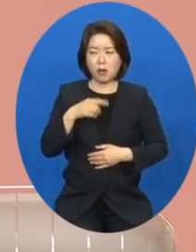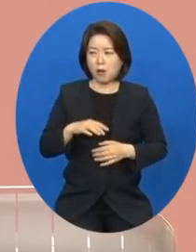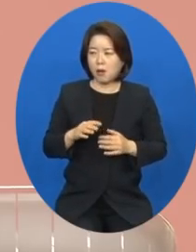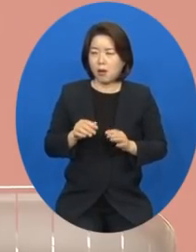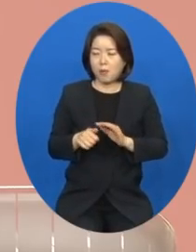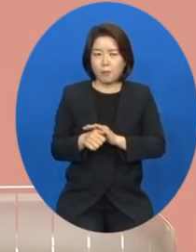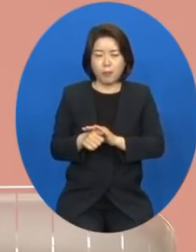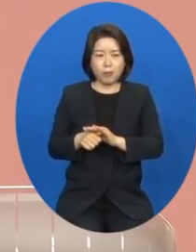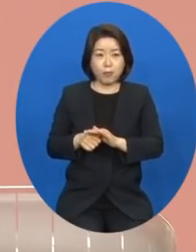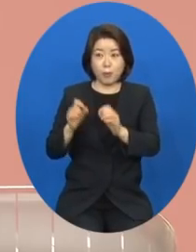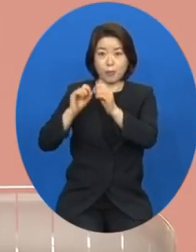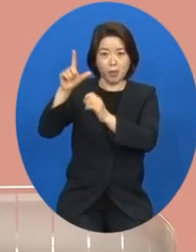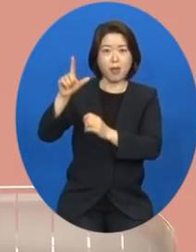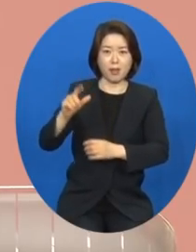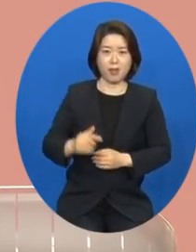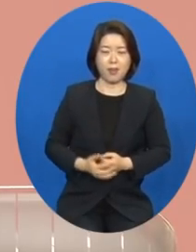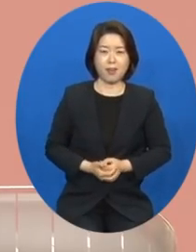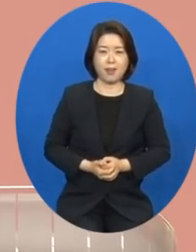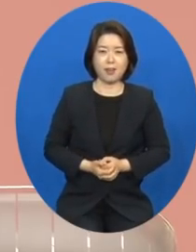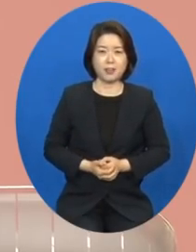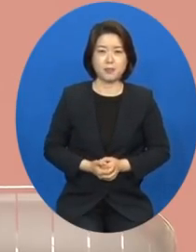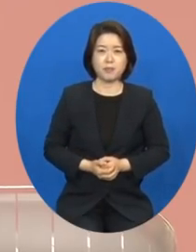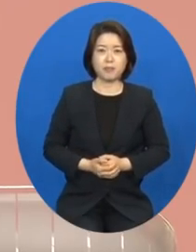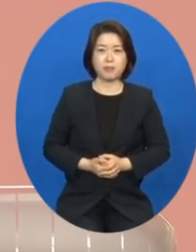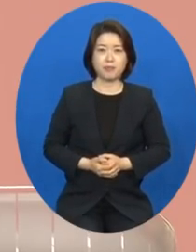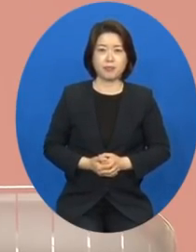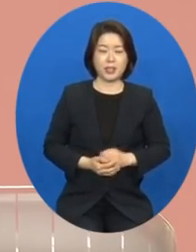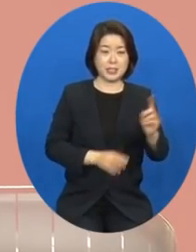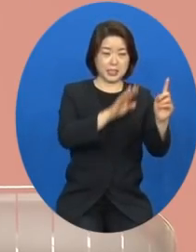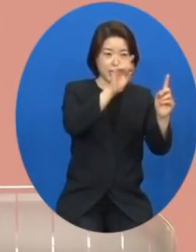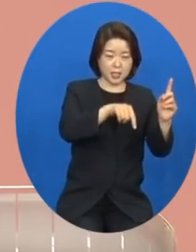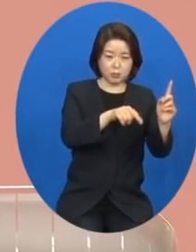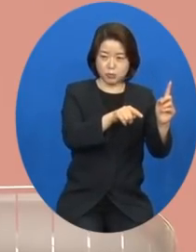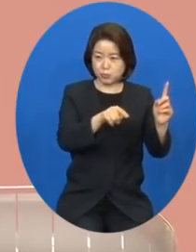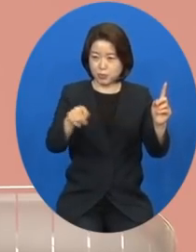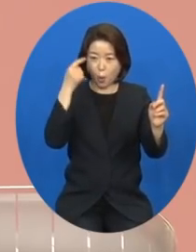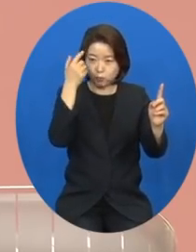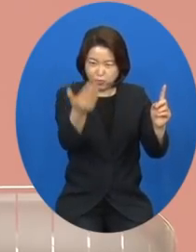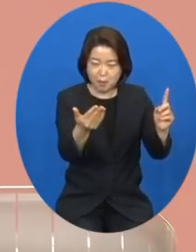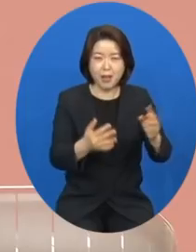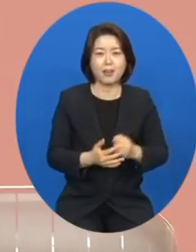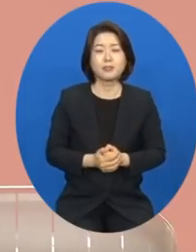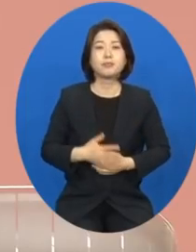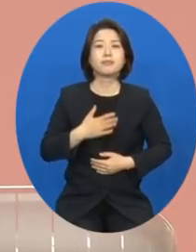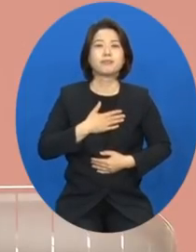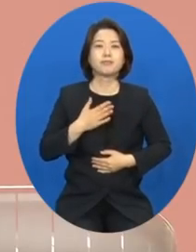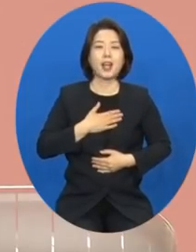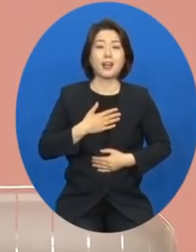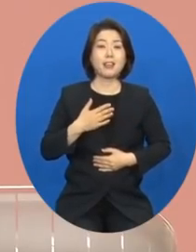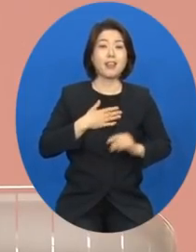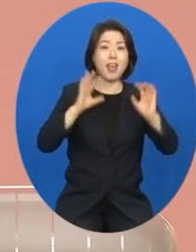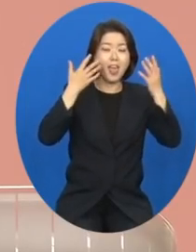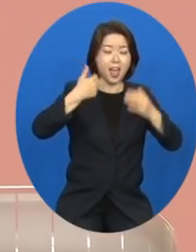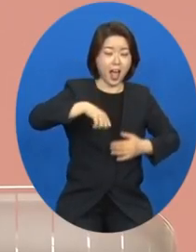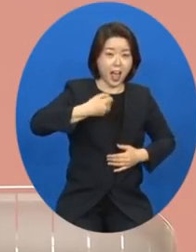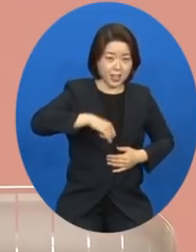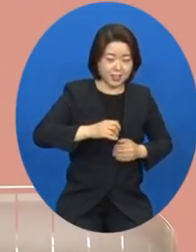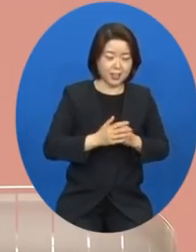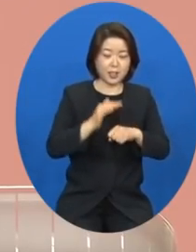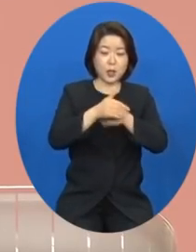대부분 있을 거예요 제가 1부 부터 설문조사를 했는데요 나는 우리 아이들에게 성경을